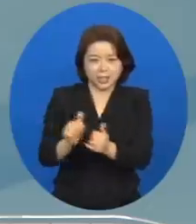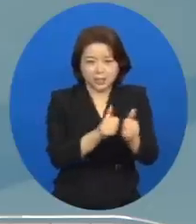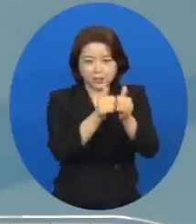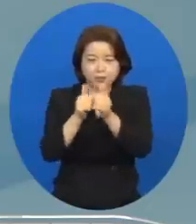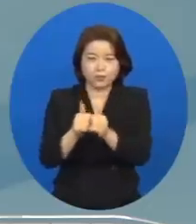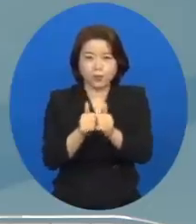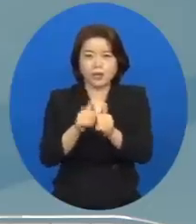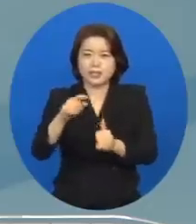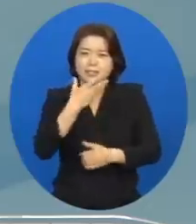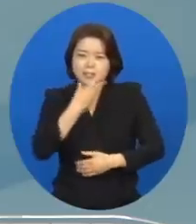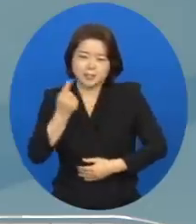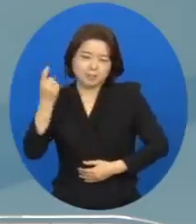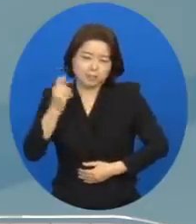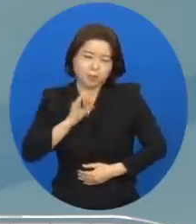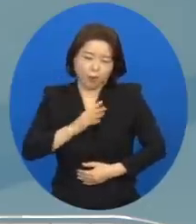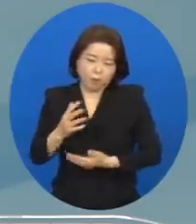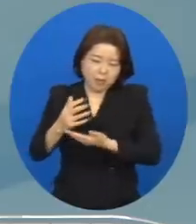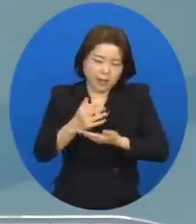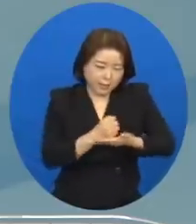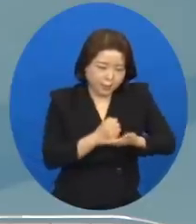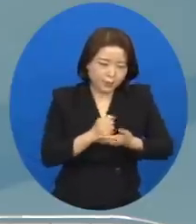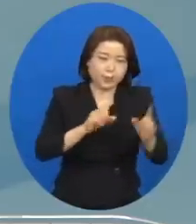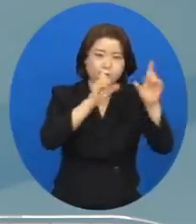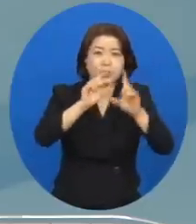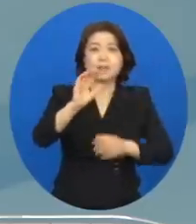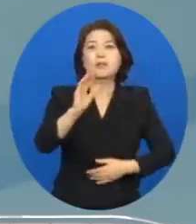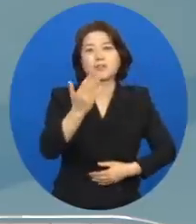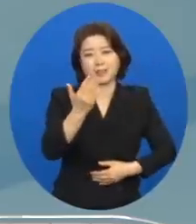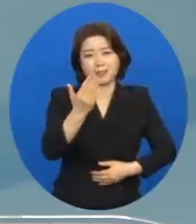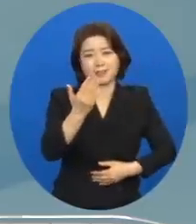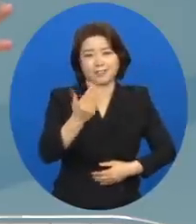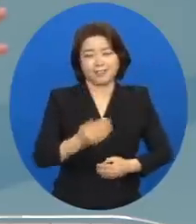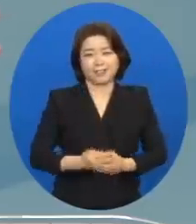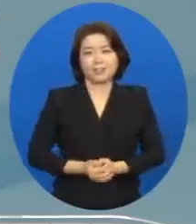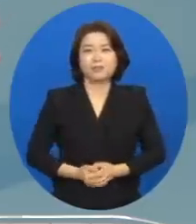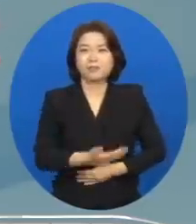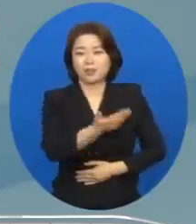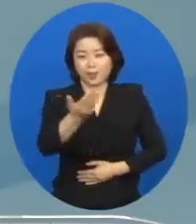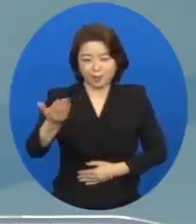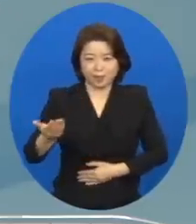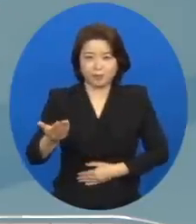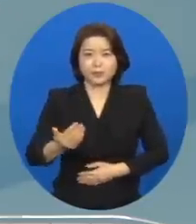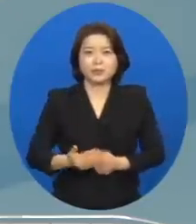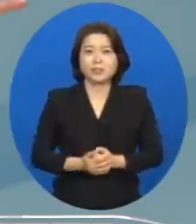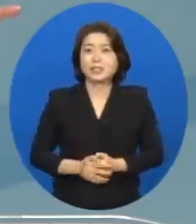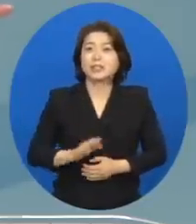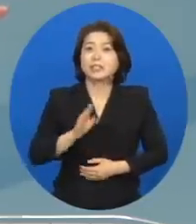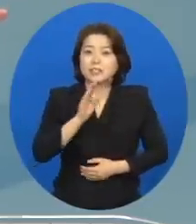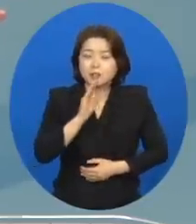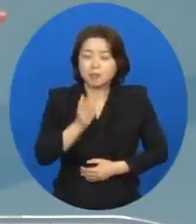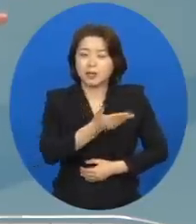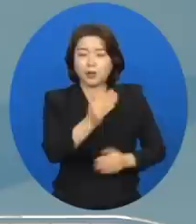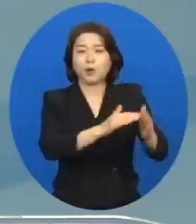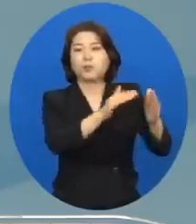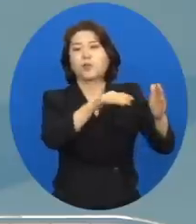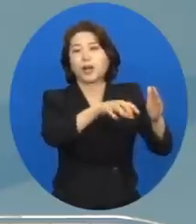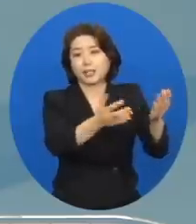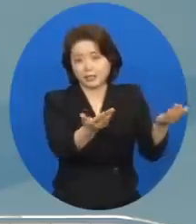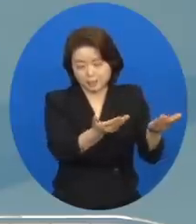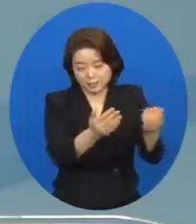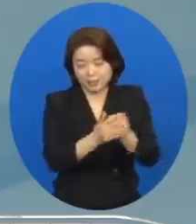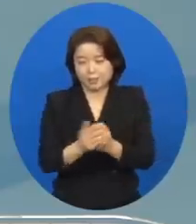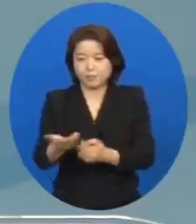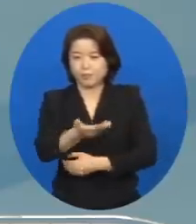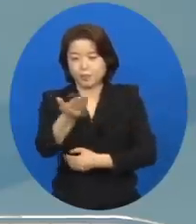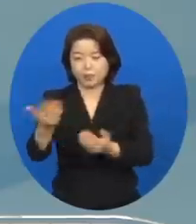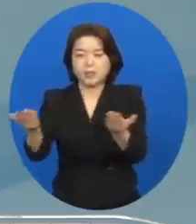복음만 붙잡고 살아가면 되는 거니까. 여러분들 여러분의 가정일, 여러분의